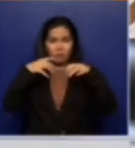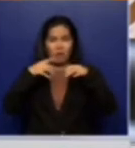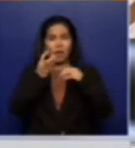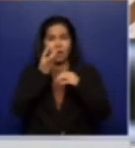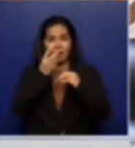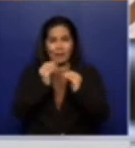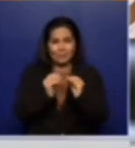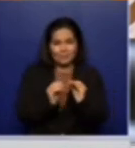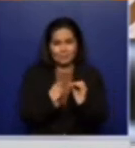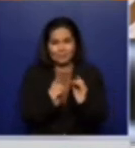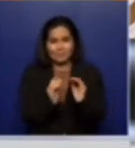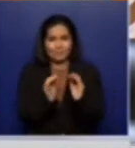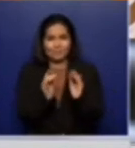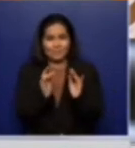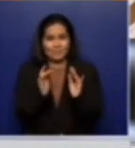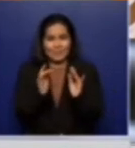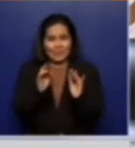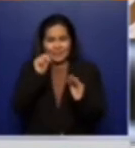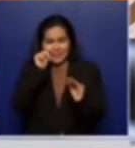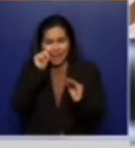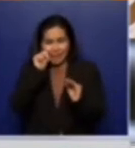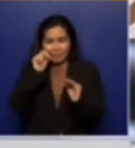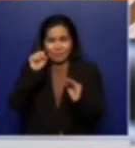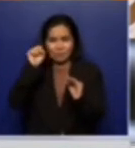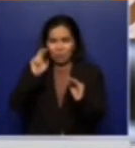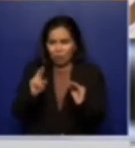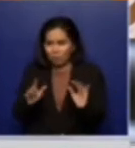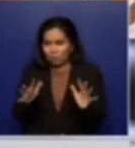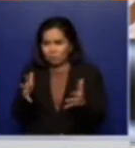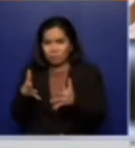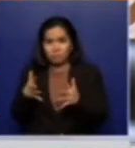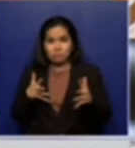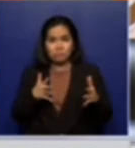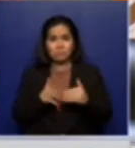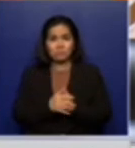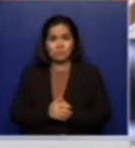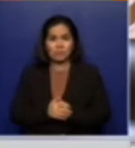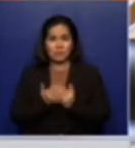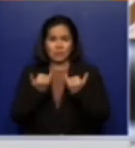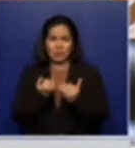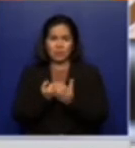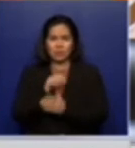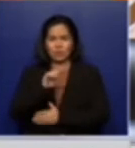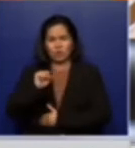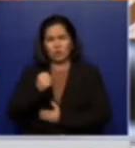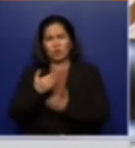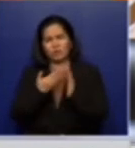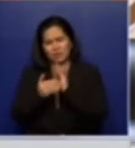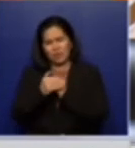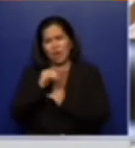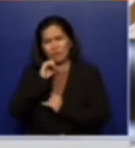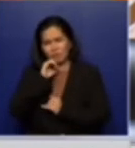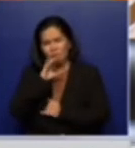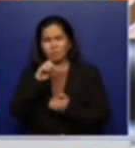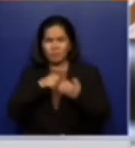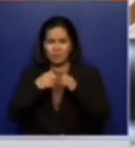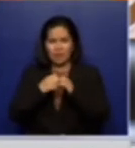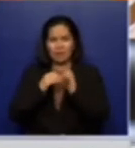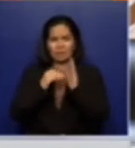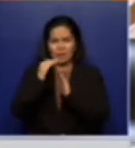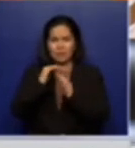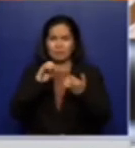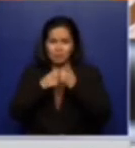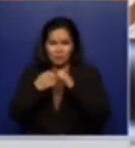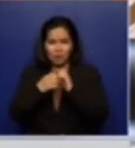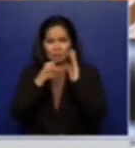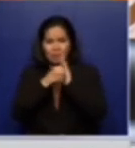ากำลังขึ้นหาแหล่งน้ำบางแหล่งไม่มีผู้แทนอีสานก็บ่นทุกคนผู้แทนทางเหนือก็บ่นภาคกลางก็ยังมีปัญห